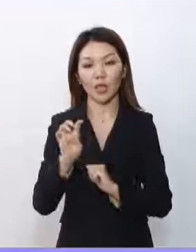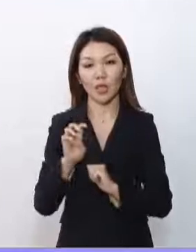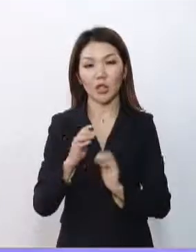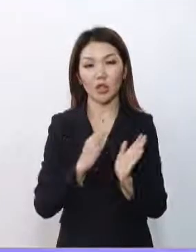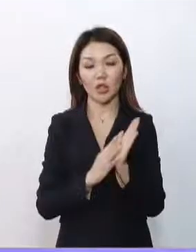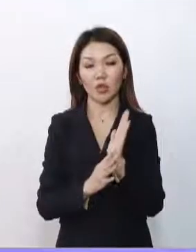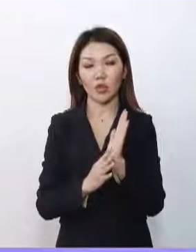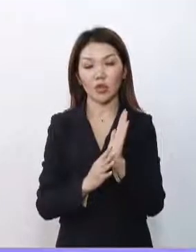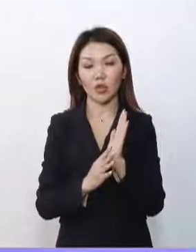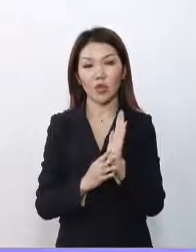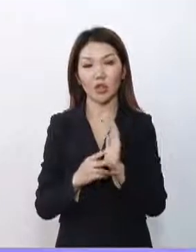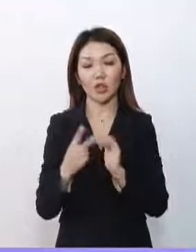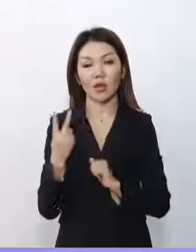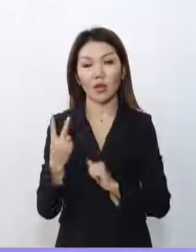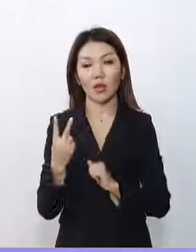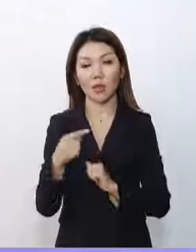492